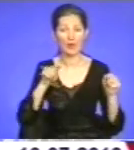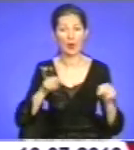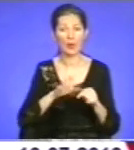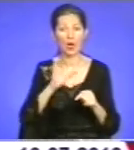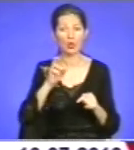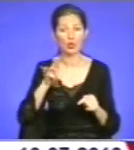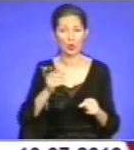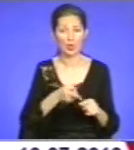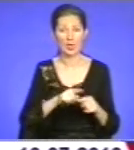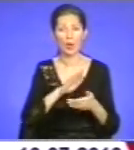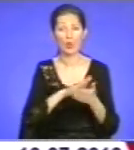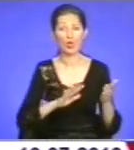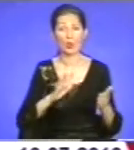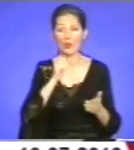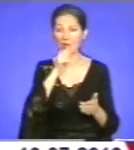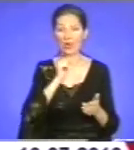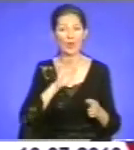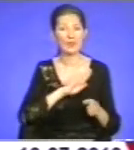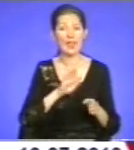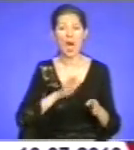свого членства ще поки що не повністю виконує.